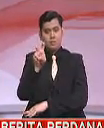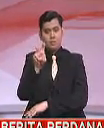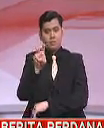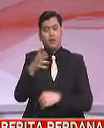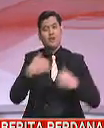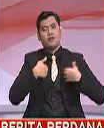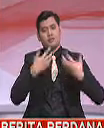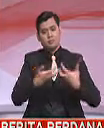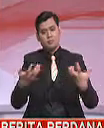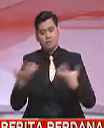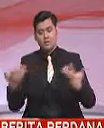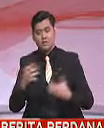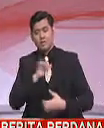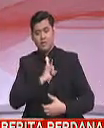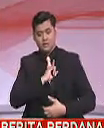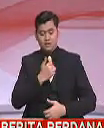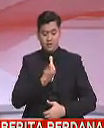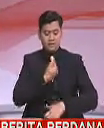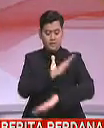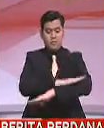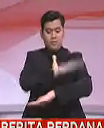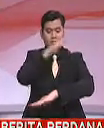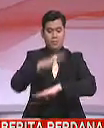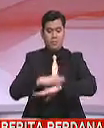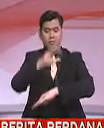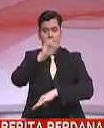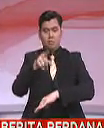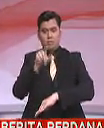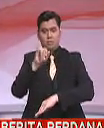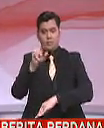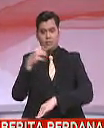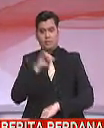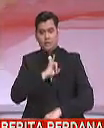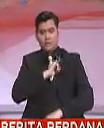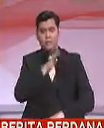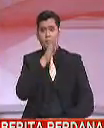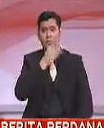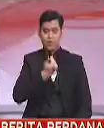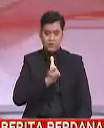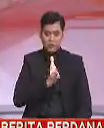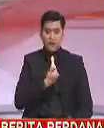dekat Bukit Jalil. Macam saya sendiri, saya di Bukit Jalil. Sebab saya ibu tunggal dan saya ada 3 orang anak.